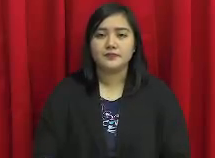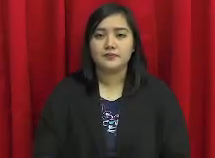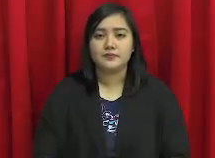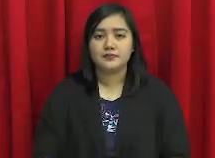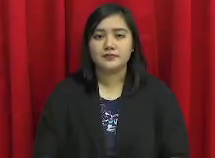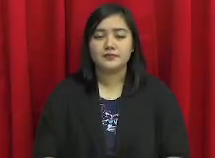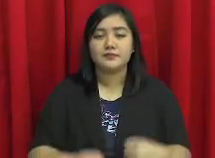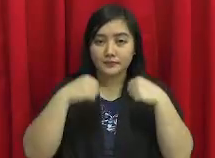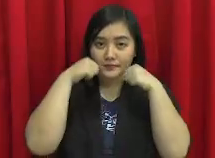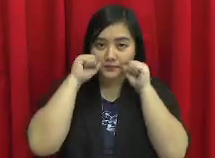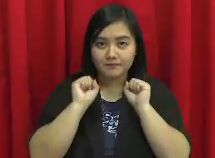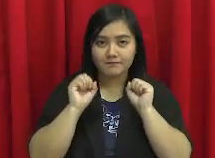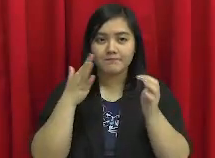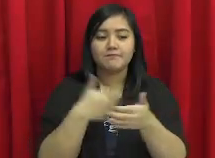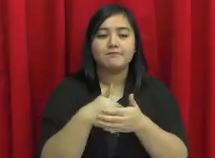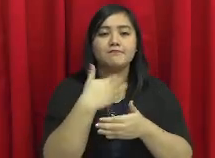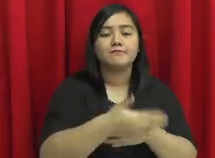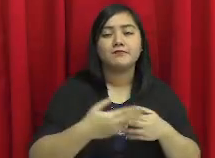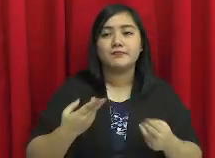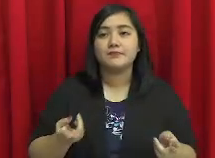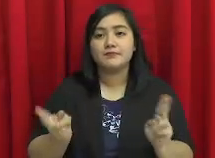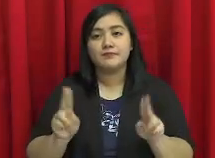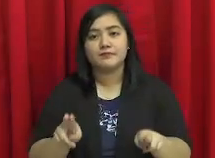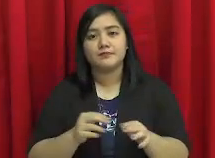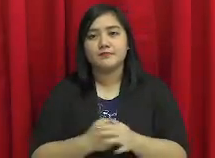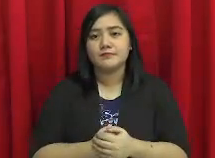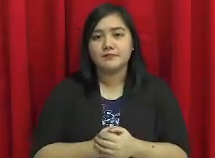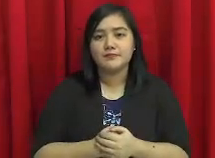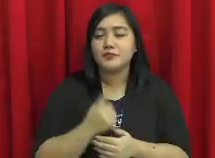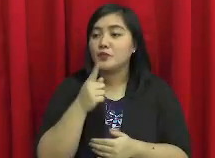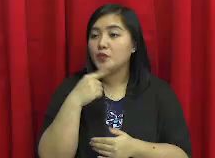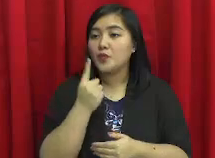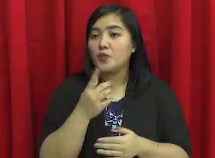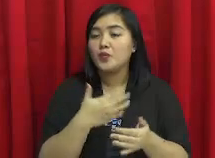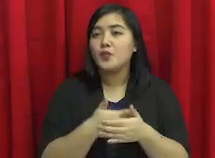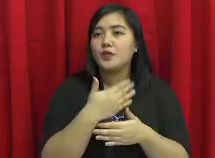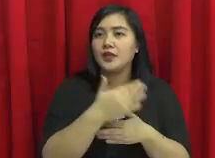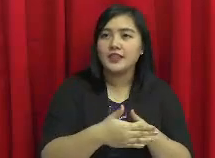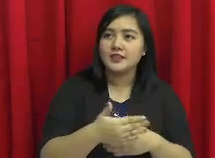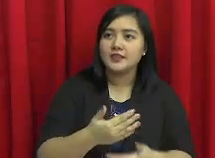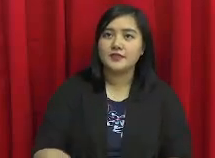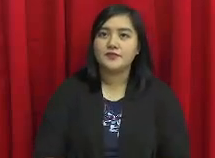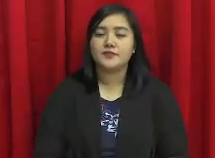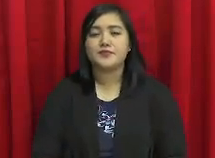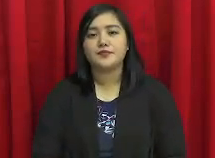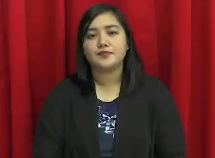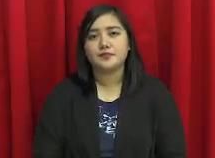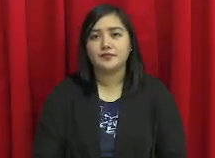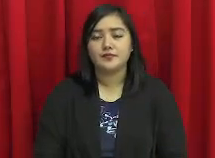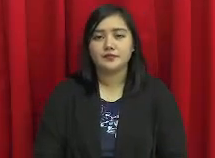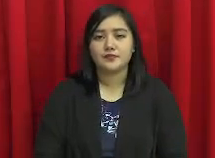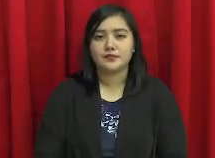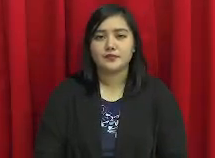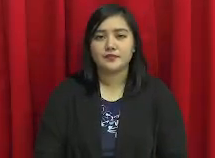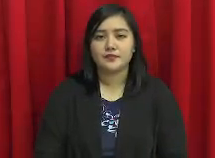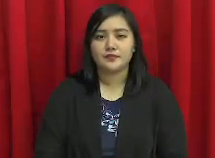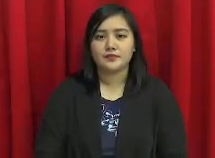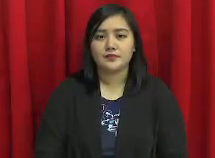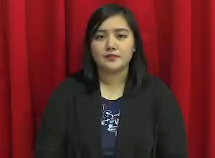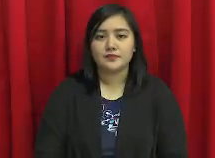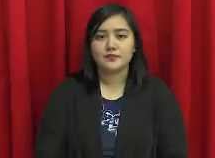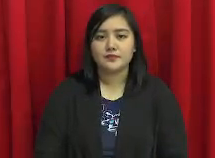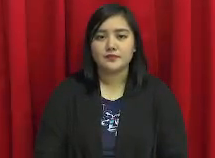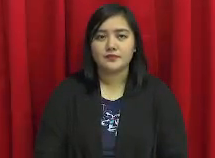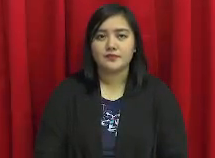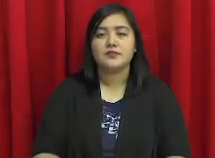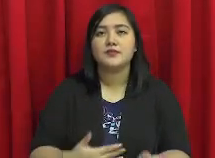nangyari. Ano na yung mga kasunod na nangyari? Sino na yung mga kasunod na, ano na yung mga kasunod na nangyari? Yung mga naging anak